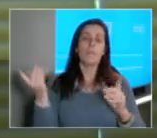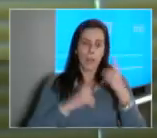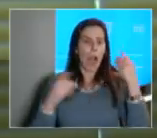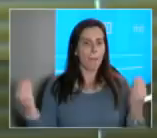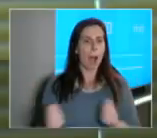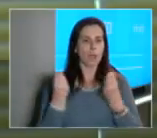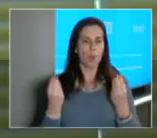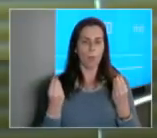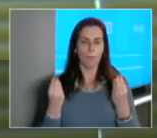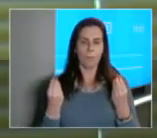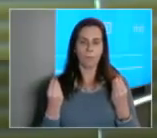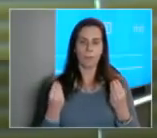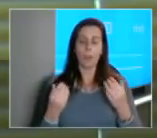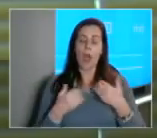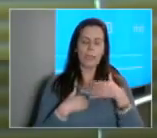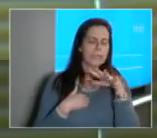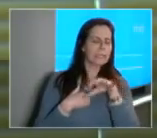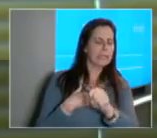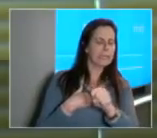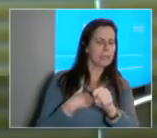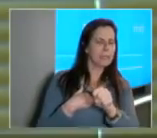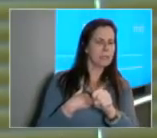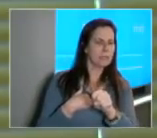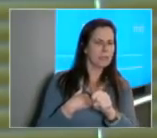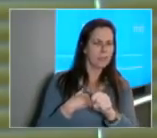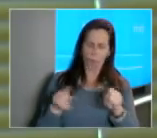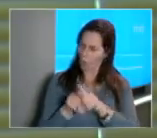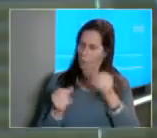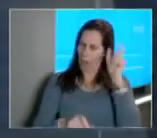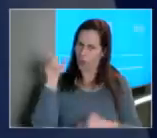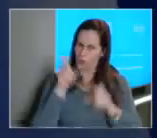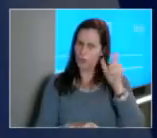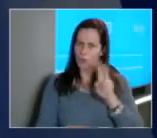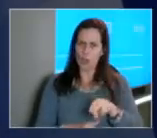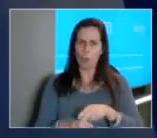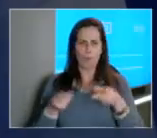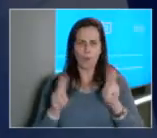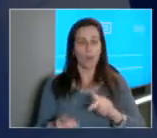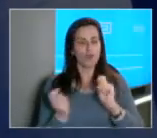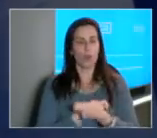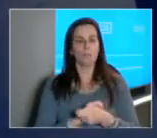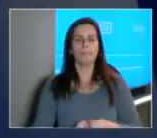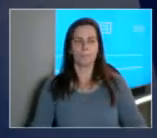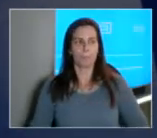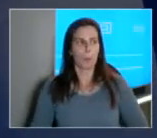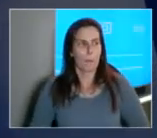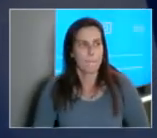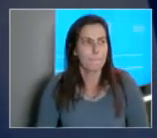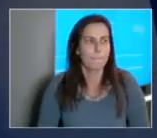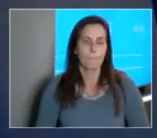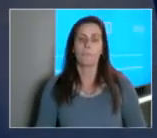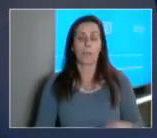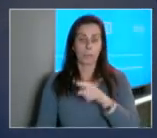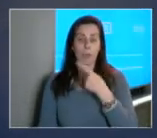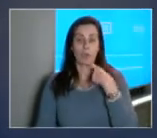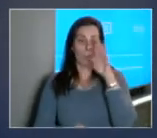משהו. ואני זיהיתי שכמו רבים, שיש כאן אפשרות לשינוי. חזרנו להיו